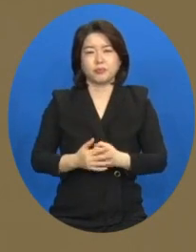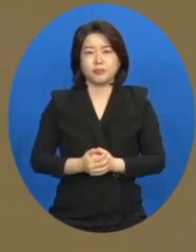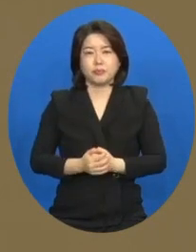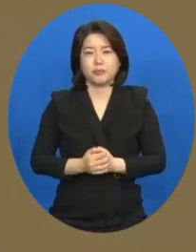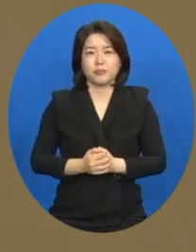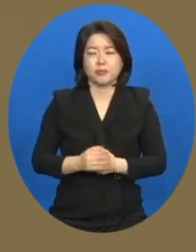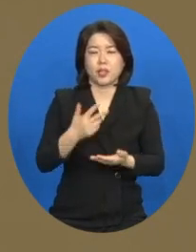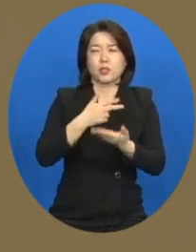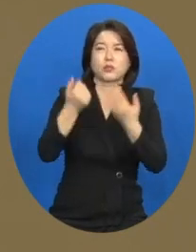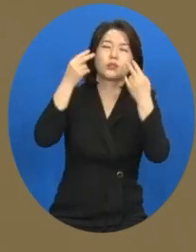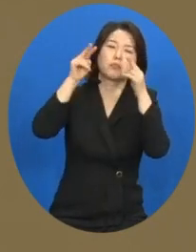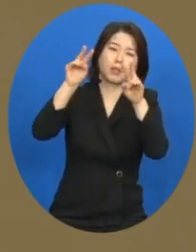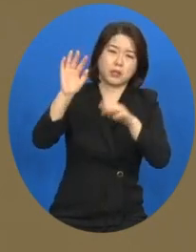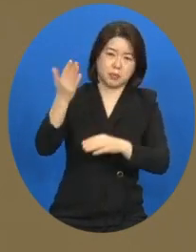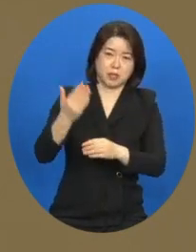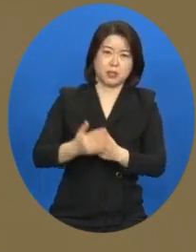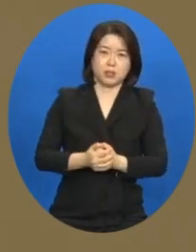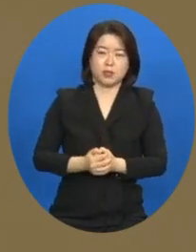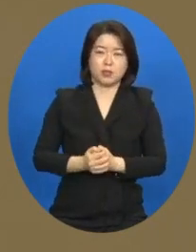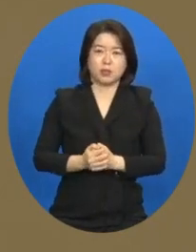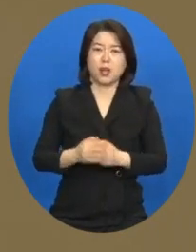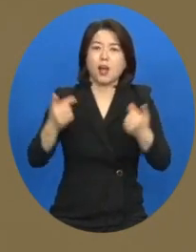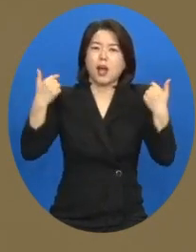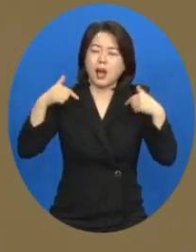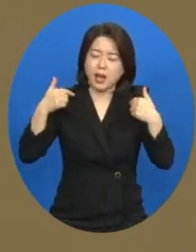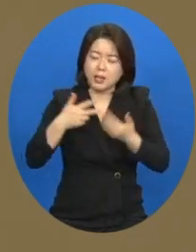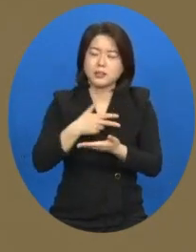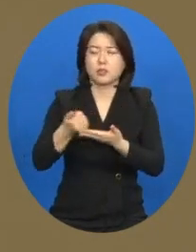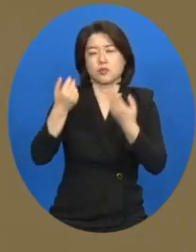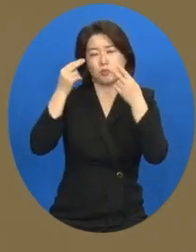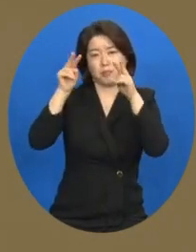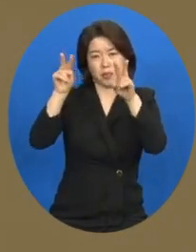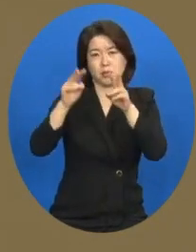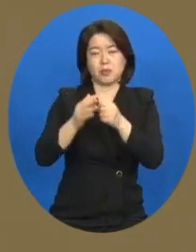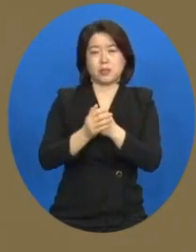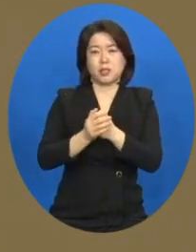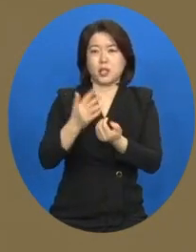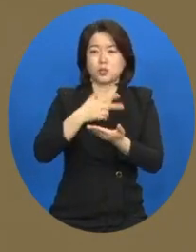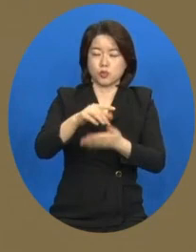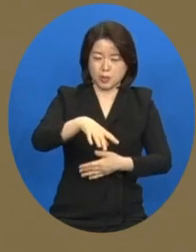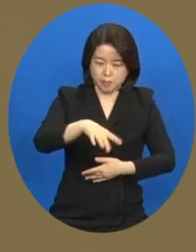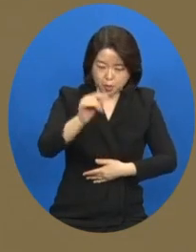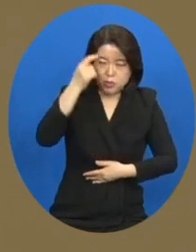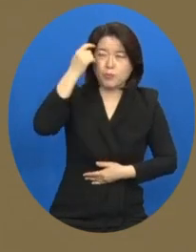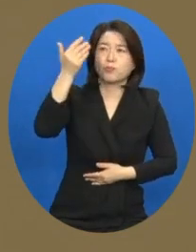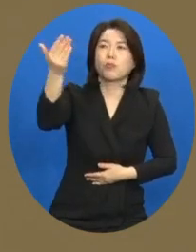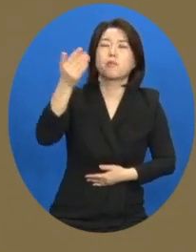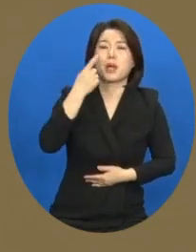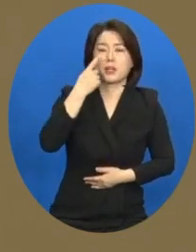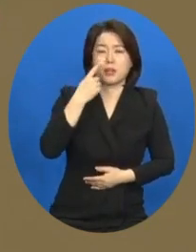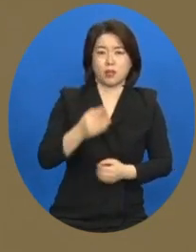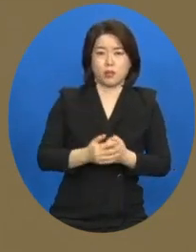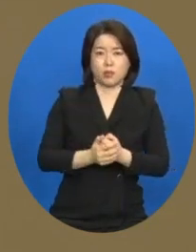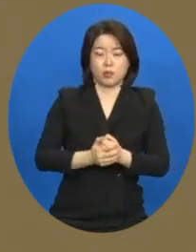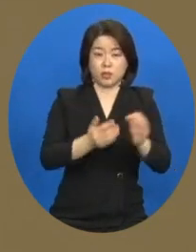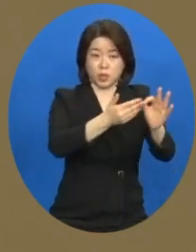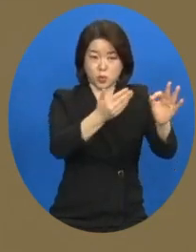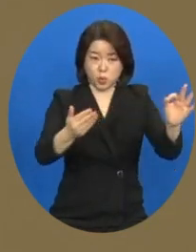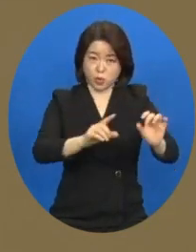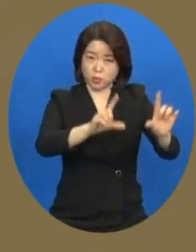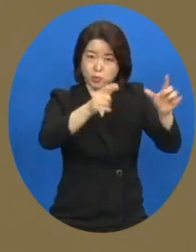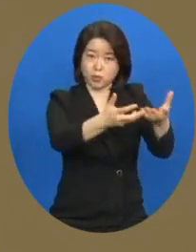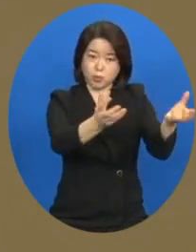주님 바라봐야 돼요. 항상 주님 바라봐요. 주님께 먼저 물어야 돼요. 요단 동쪽 지파